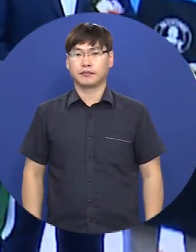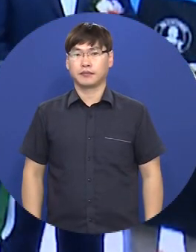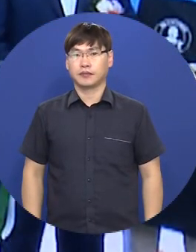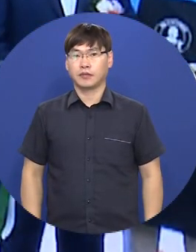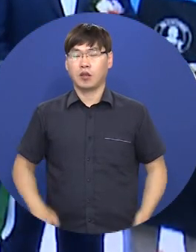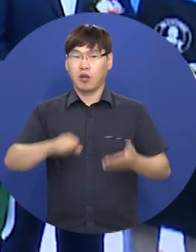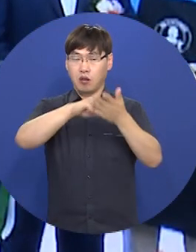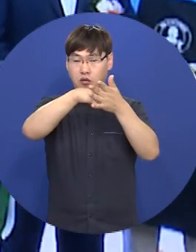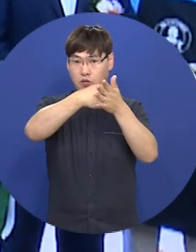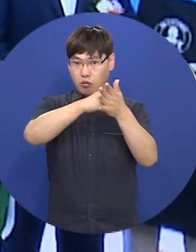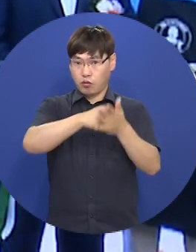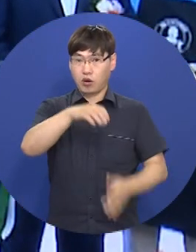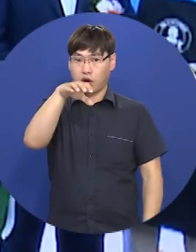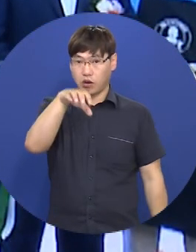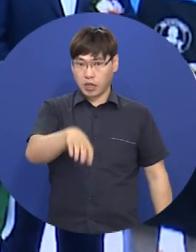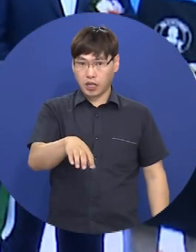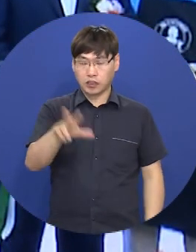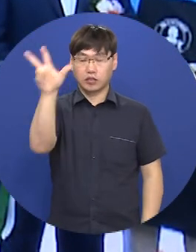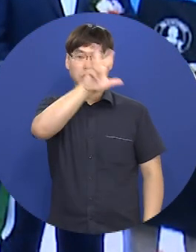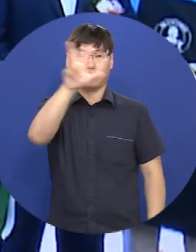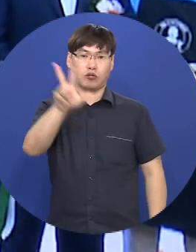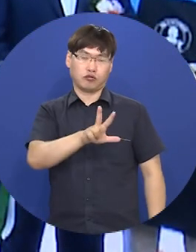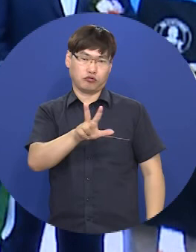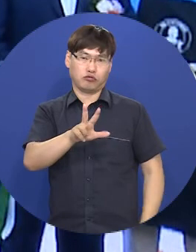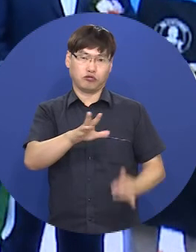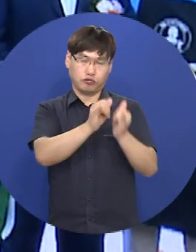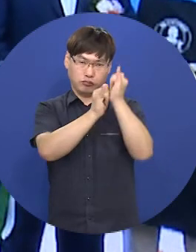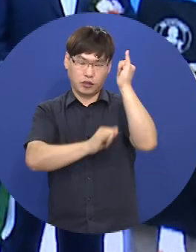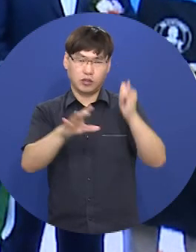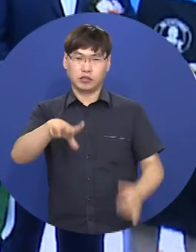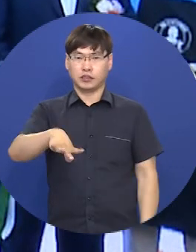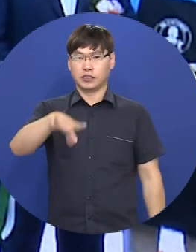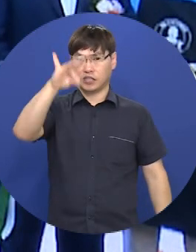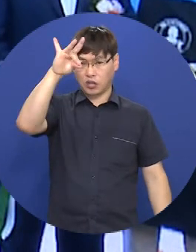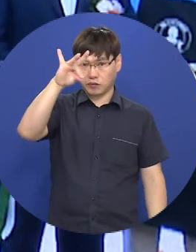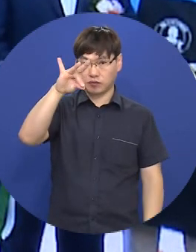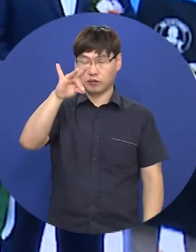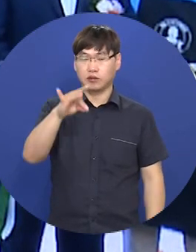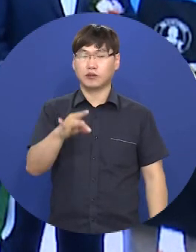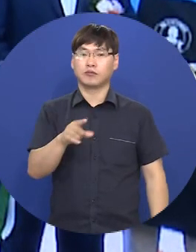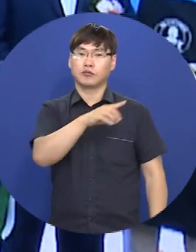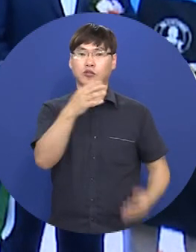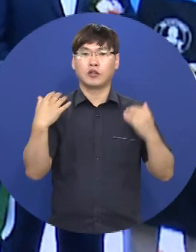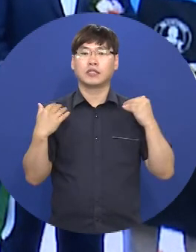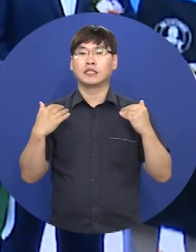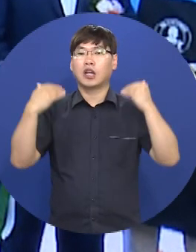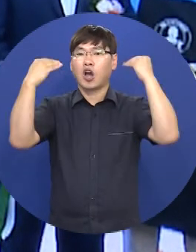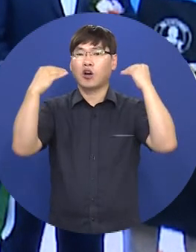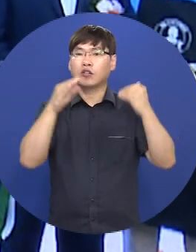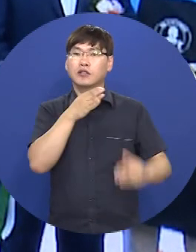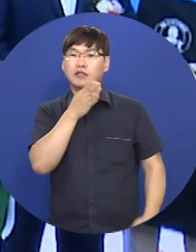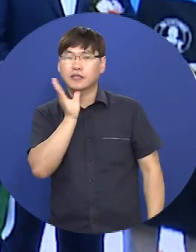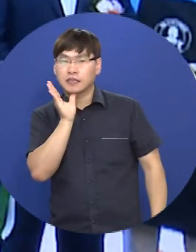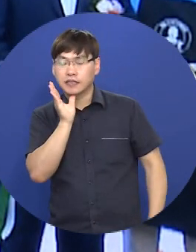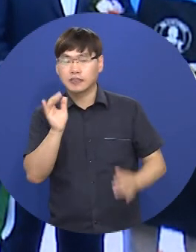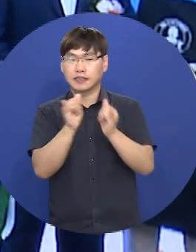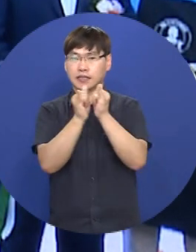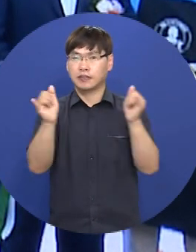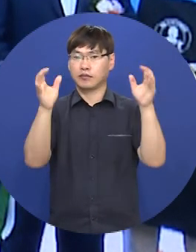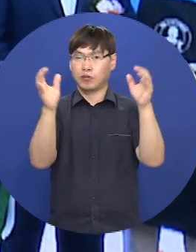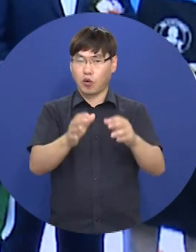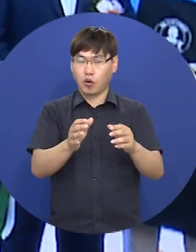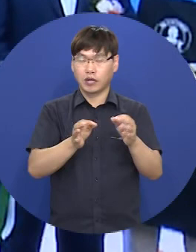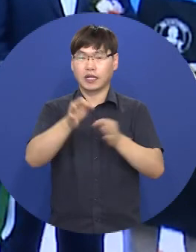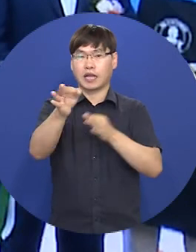메밀꽃 필 무렵의 고장인 봉평면에 전국 최초로 중장년층의 신규 창업자가 운영하는 시니어몰인 봉시크가